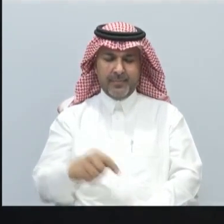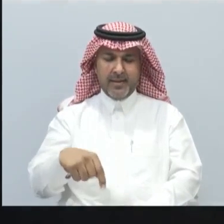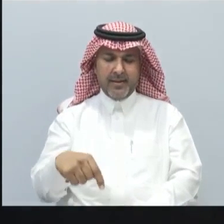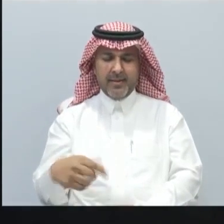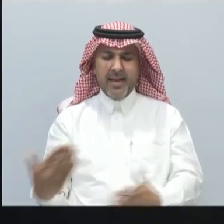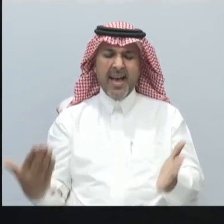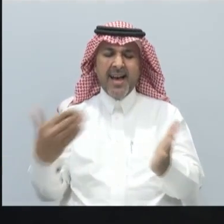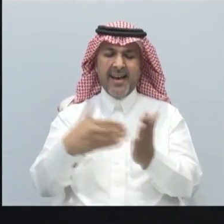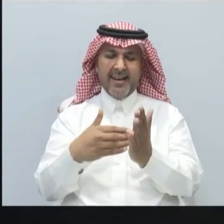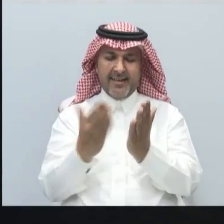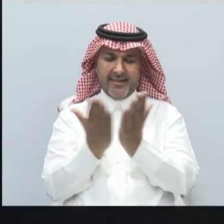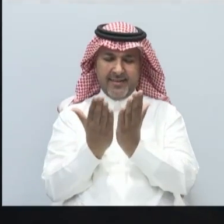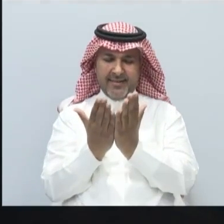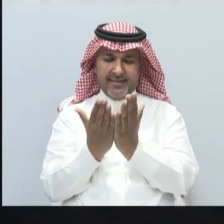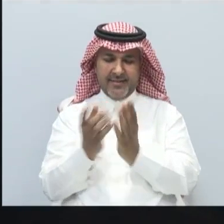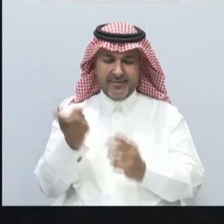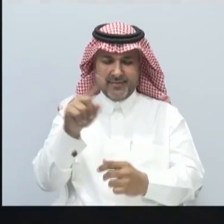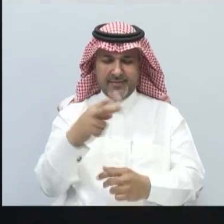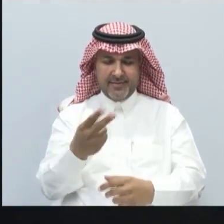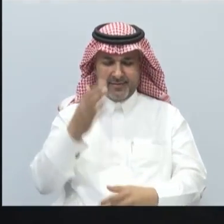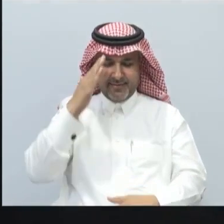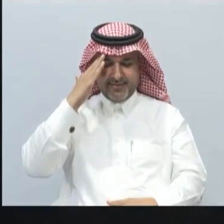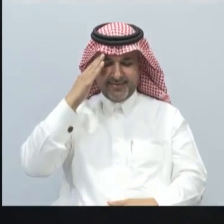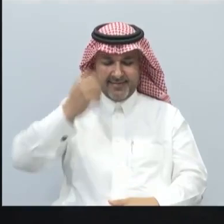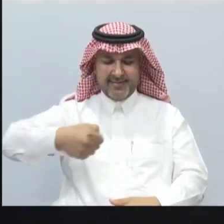الاسيه من هنا الى ذلك ومن الحين نلقاكم وانتم بخير وفي امان الله